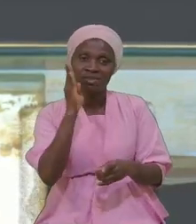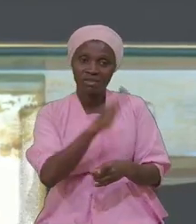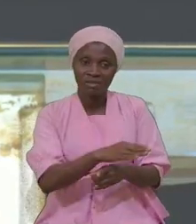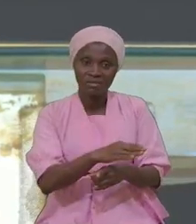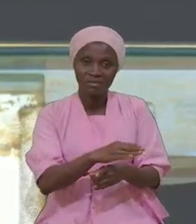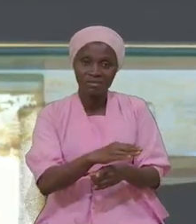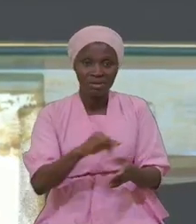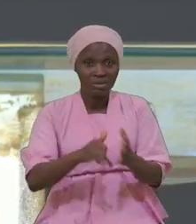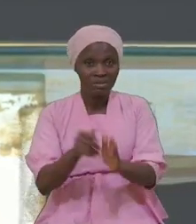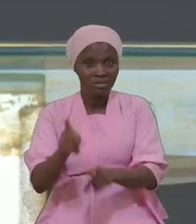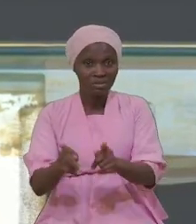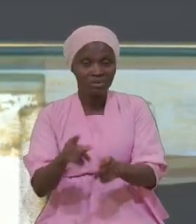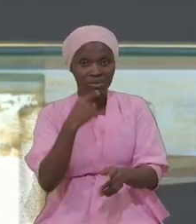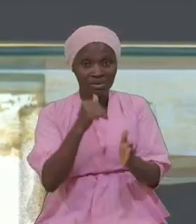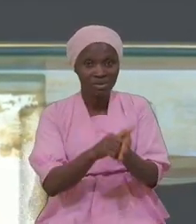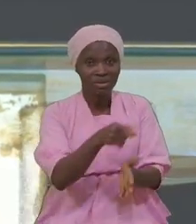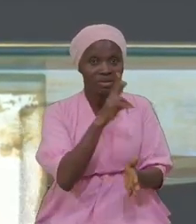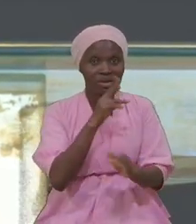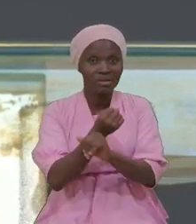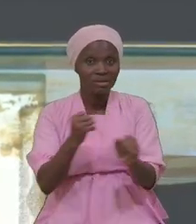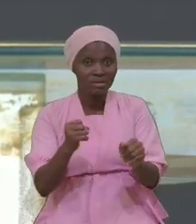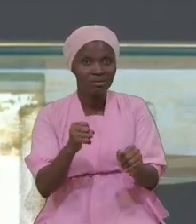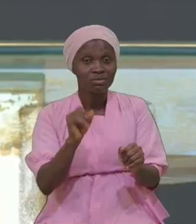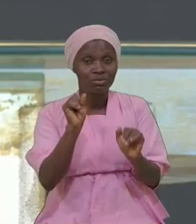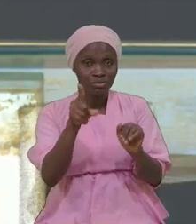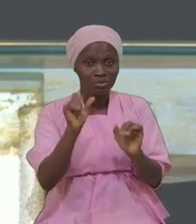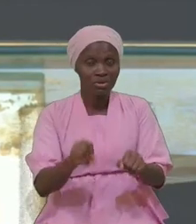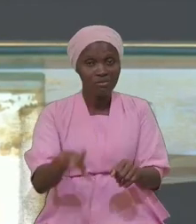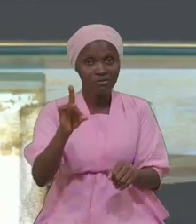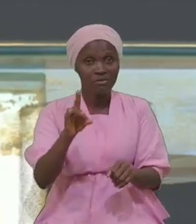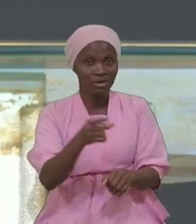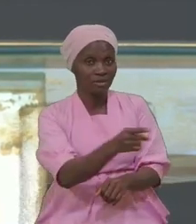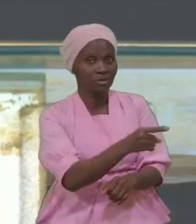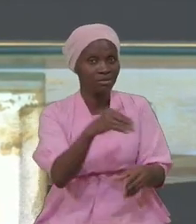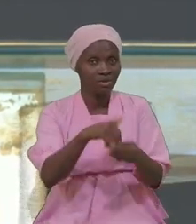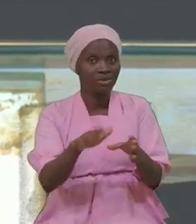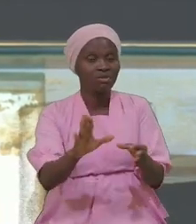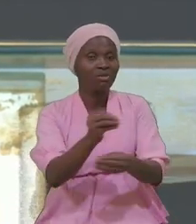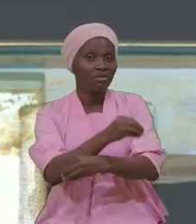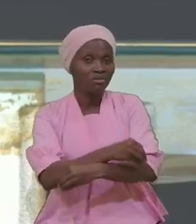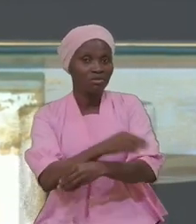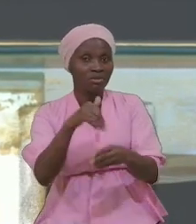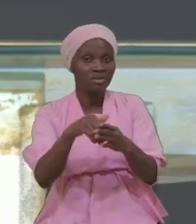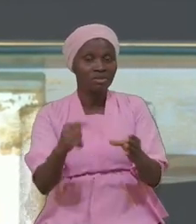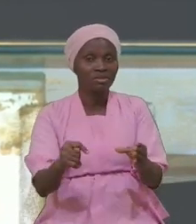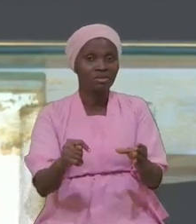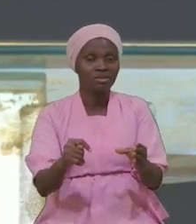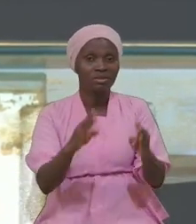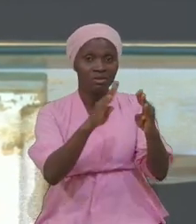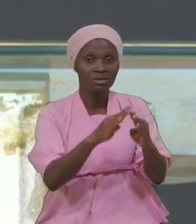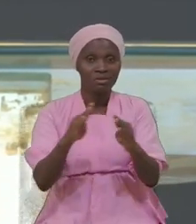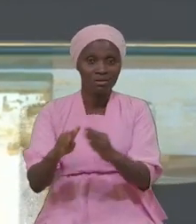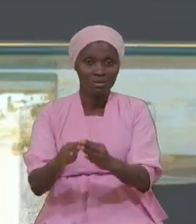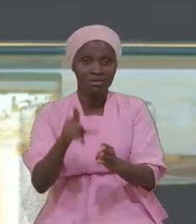qu'ils ont la foi, vous les voyez dans leur bureau, vous les voyez dans votre quartier, vous les